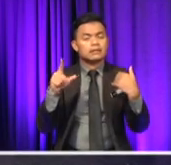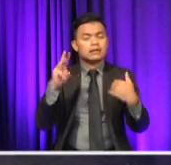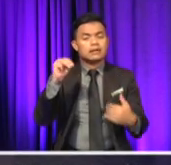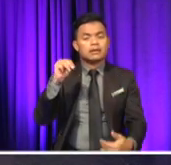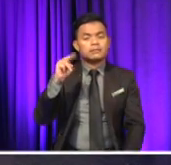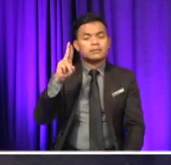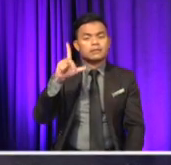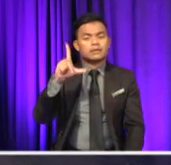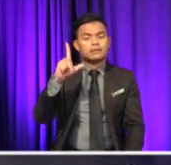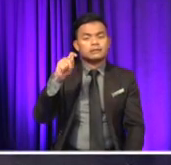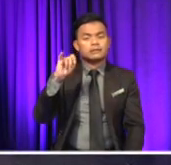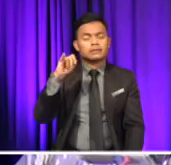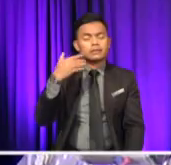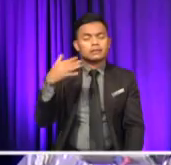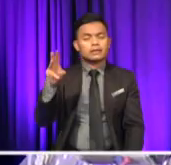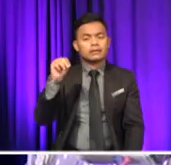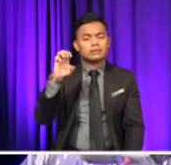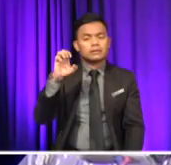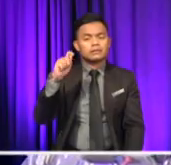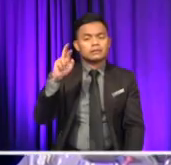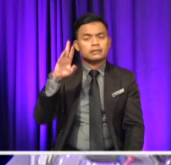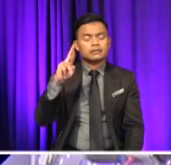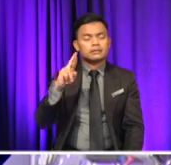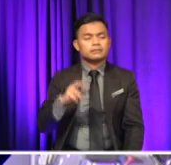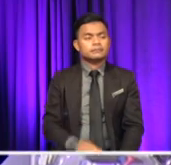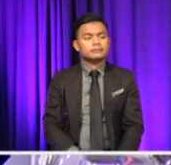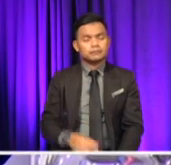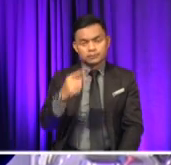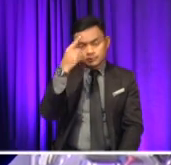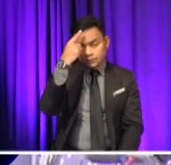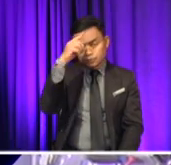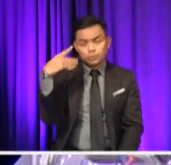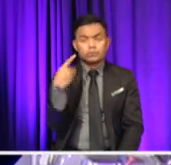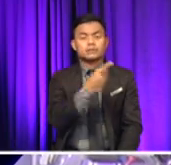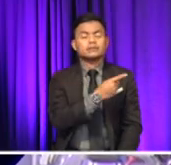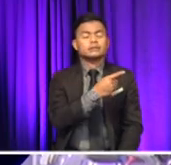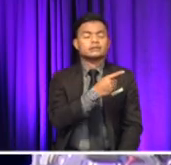adalah untuk kita baca arus multan dengan frekuensi